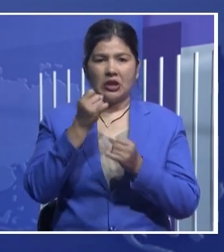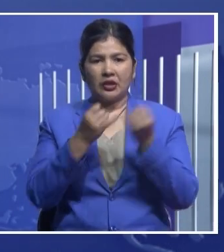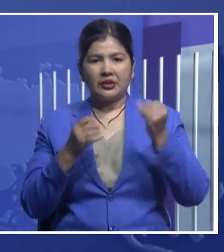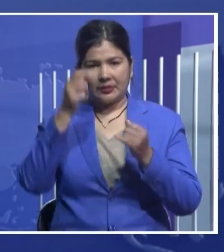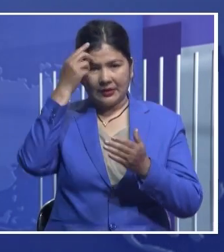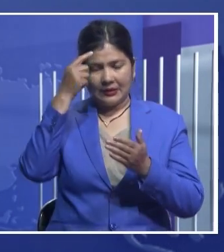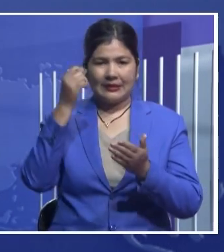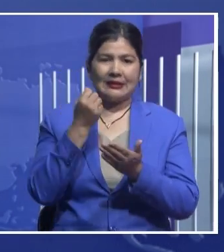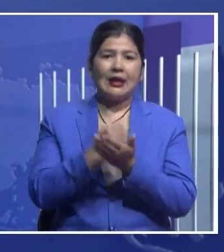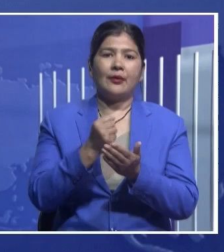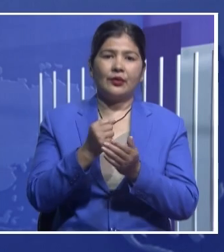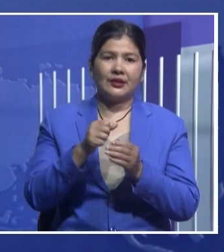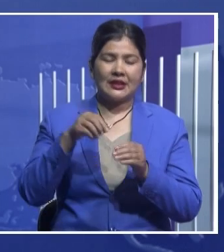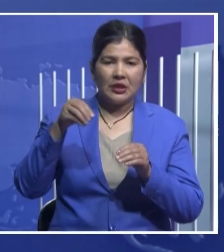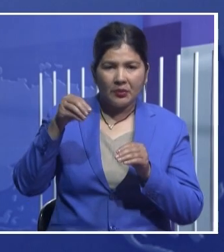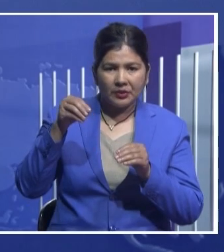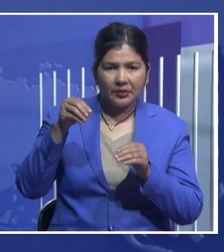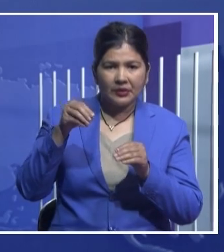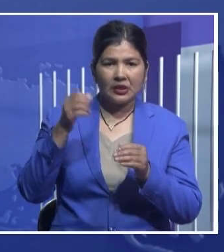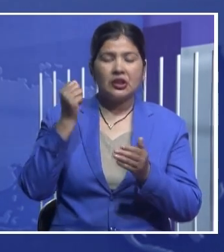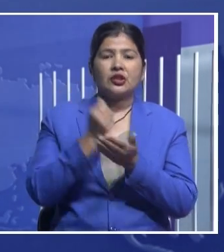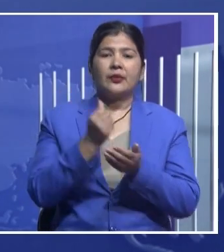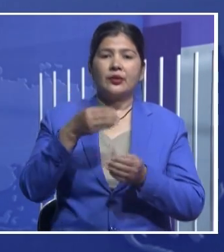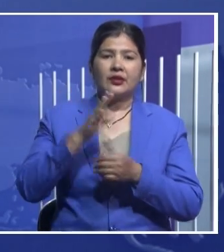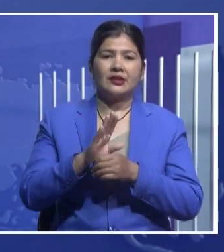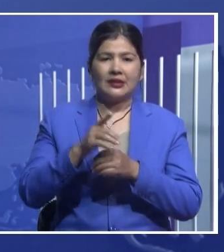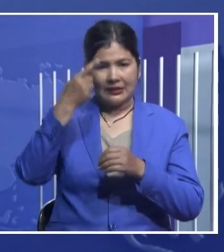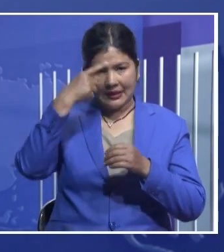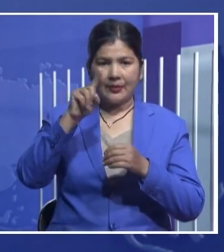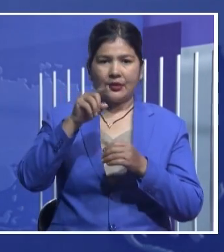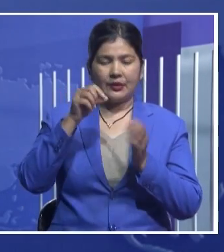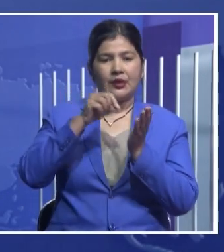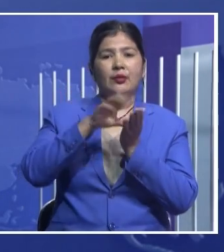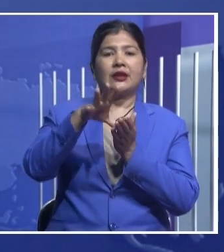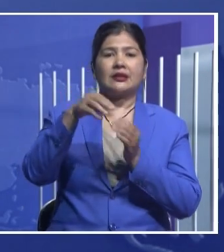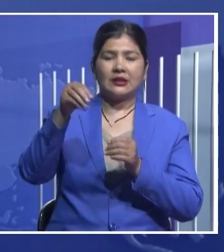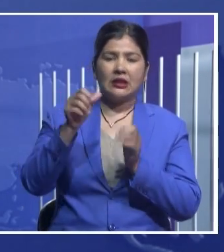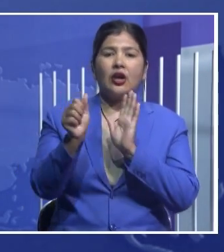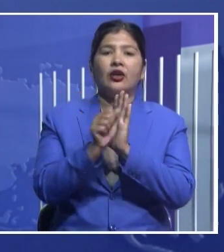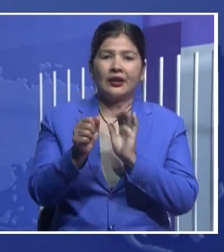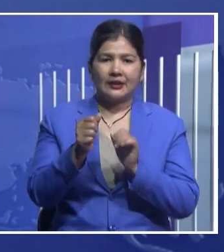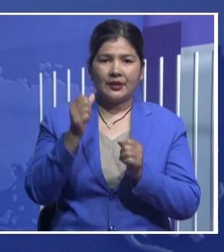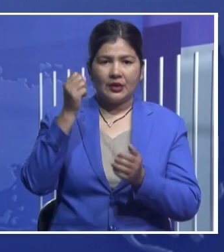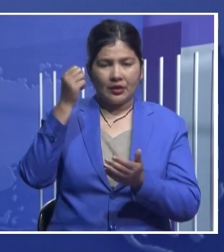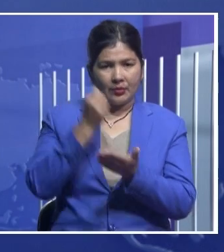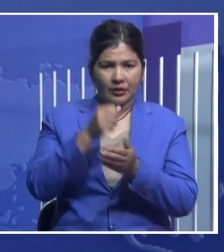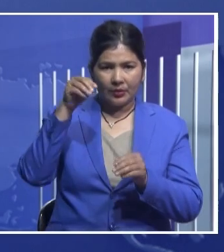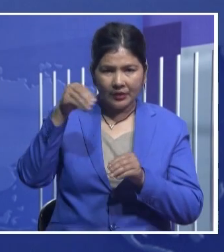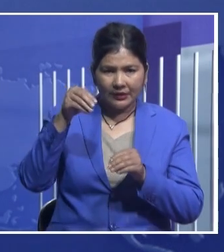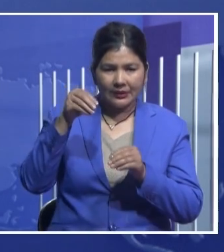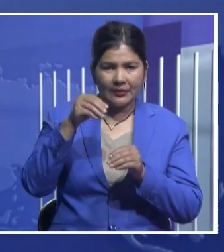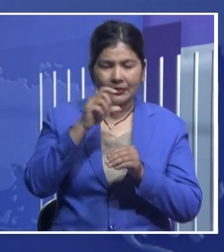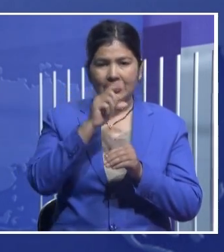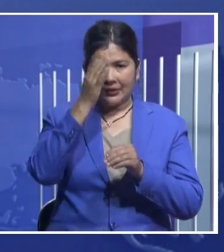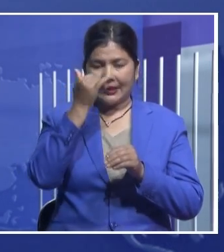नै मतपत्र छपाई सुरु हुनेछ। आज को समाचार में नामावली प्रकाशन अघि नै मतपत्र छाप्नुपर्ने अवस्था को कारण बताउनेछौं।